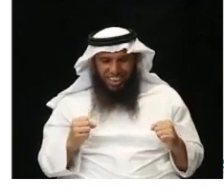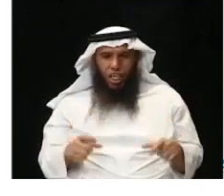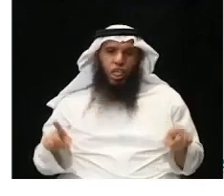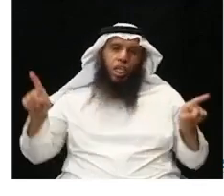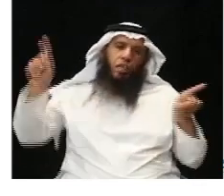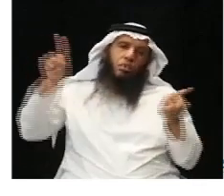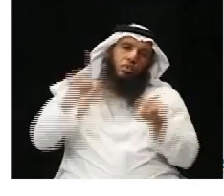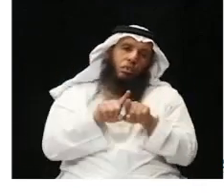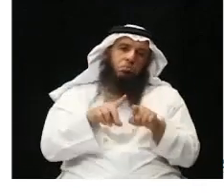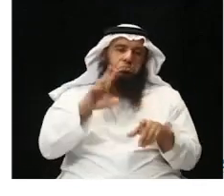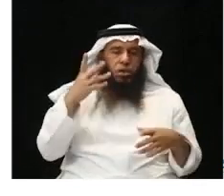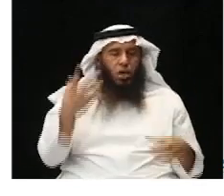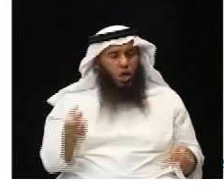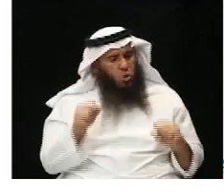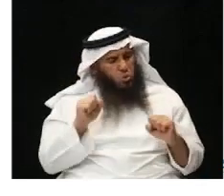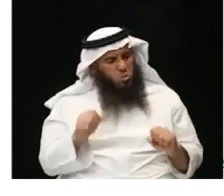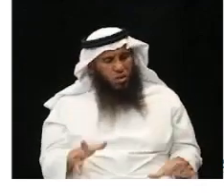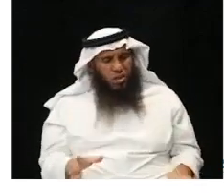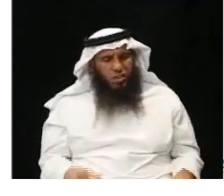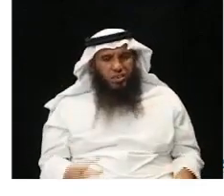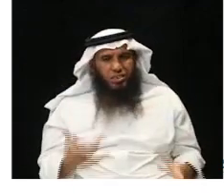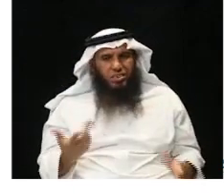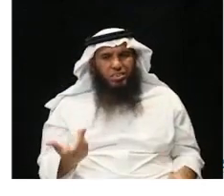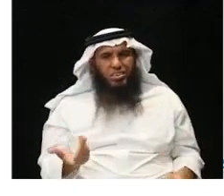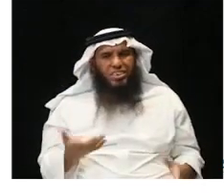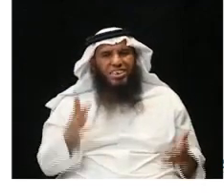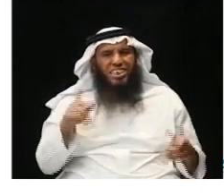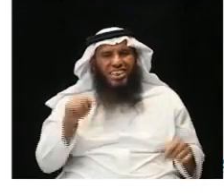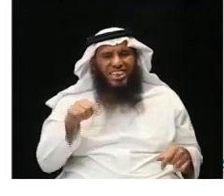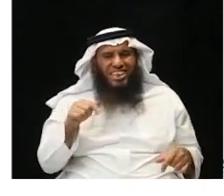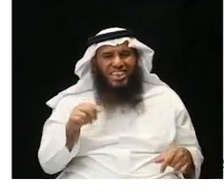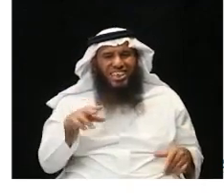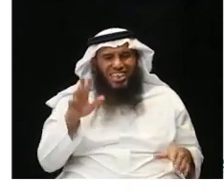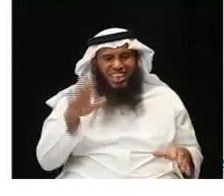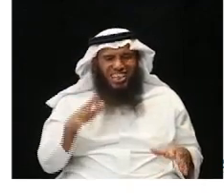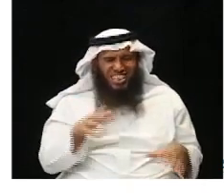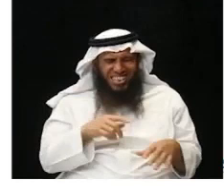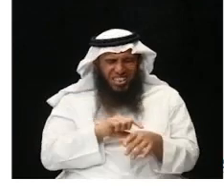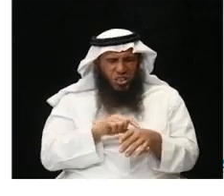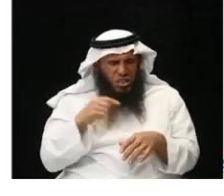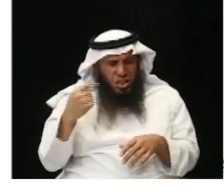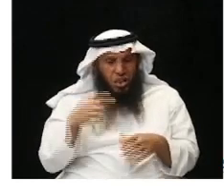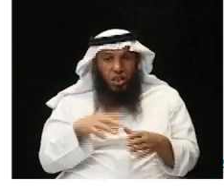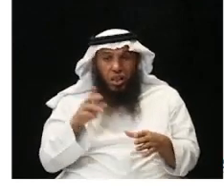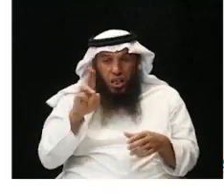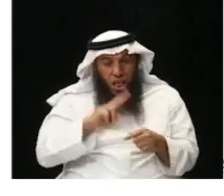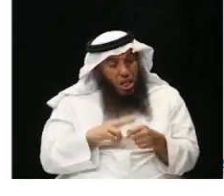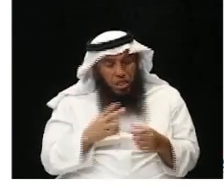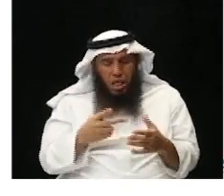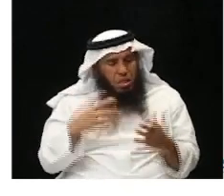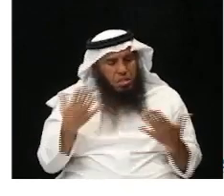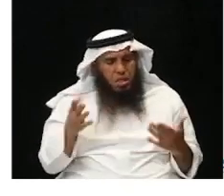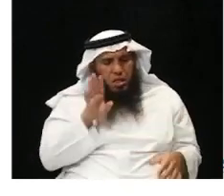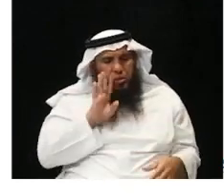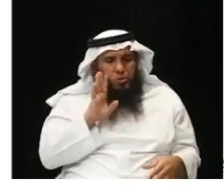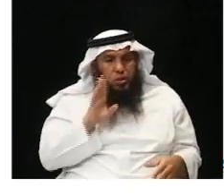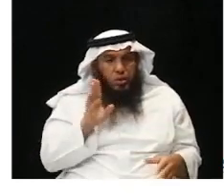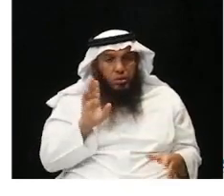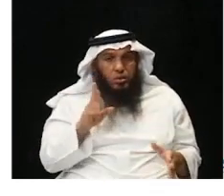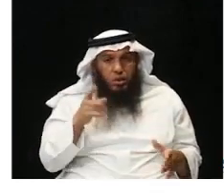وتعالى. وما يحدث الإنسان أثناء المصائب بالرجوع إلى الله هذا أمر طبيعي جدا، لكنه لا بد أن